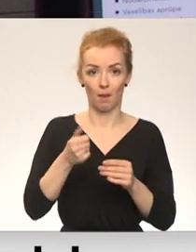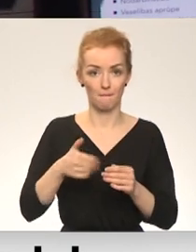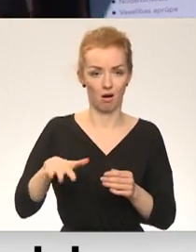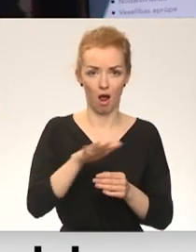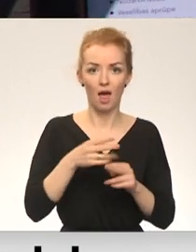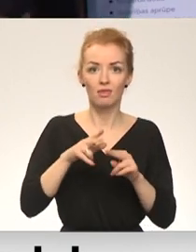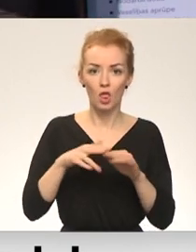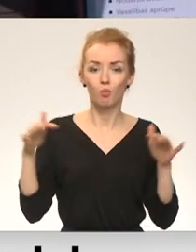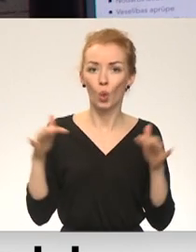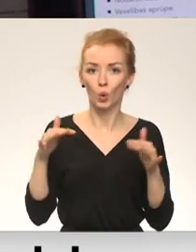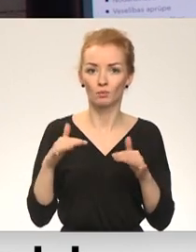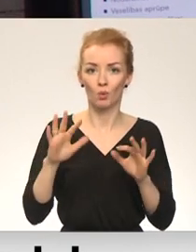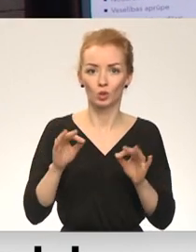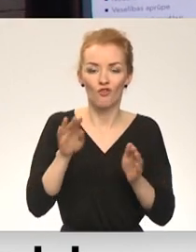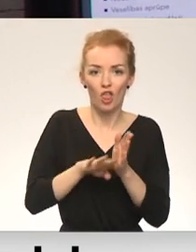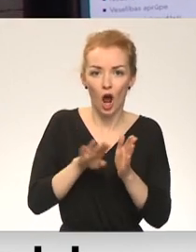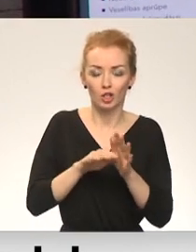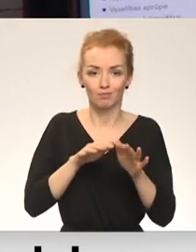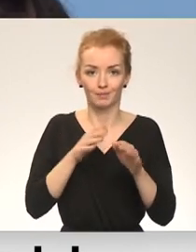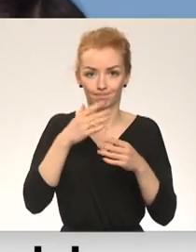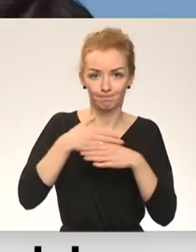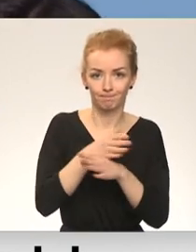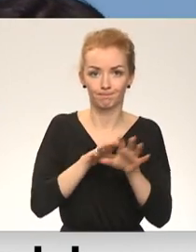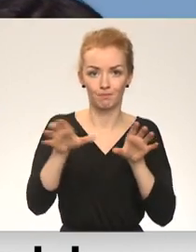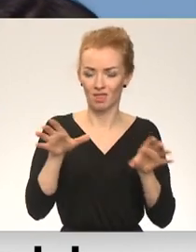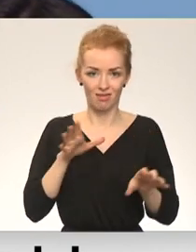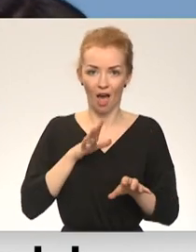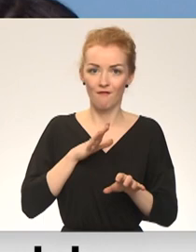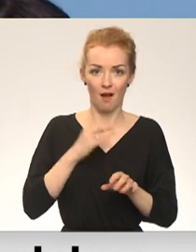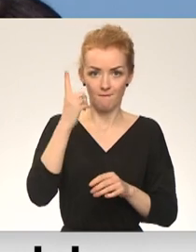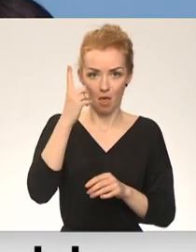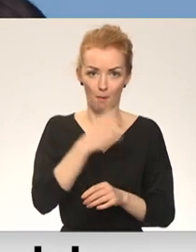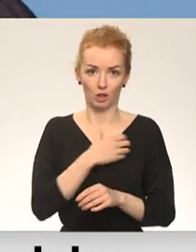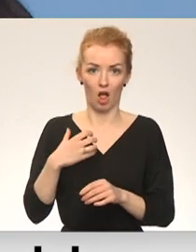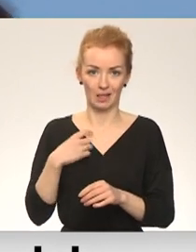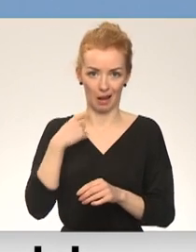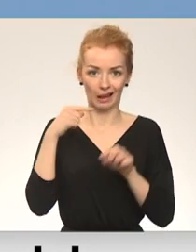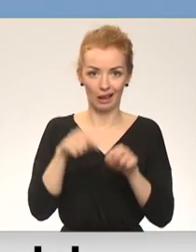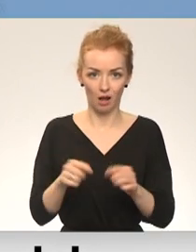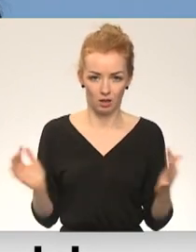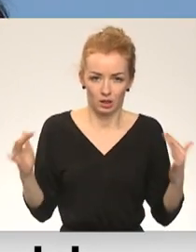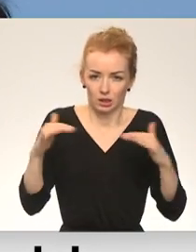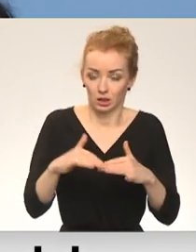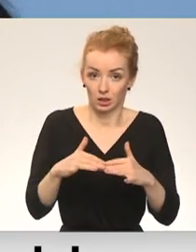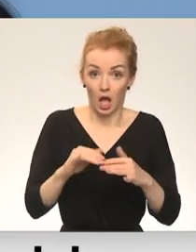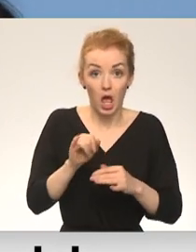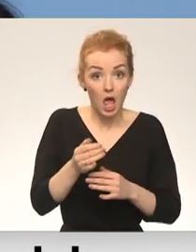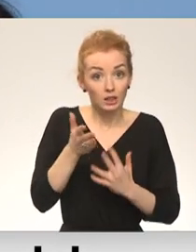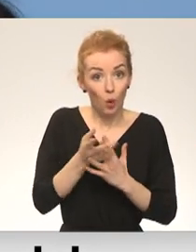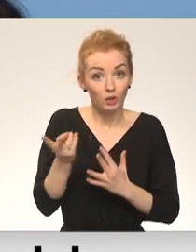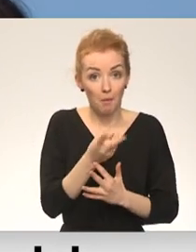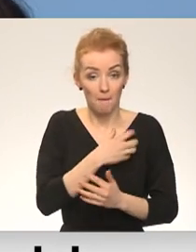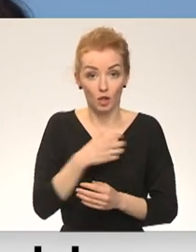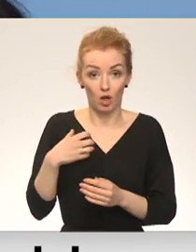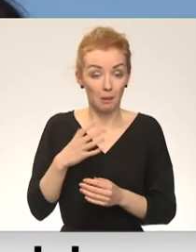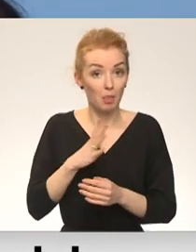lielāka. Un mēs, jūs, kā sakām, nevar to visu uzlikt tikai uz vienas pašvaldības pleciem. Un ja arī pašvaldība savā starpā nevar vienoties, varbūt kur šis